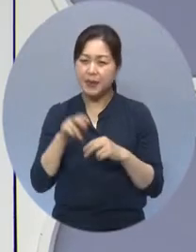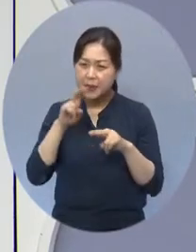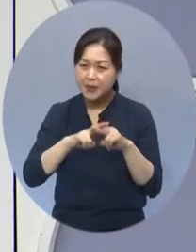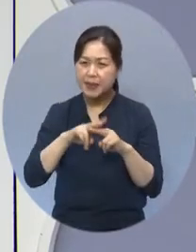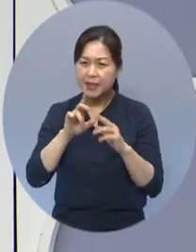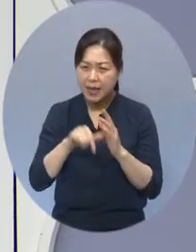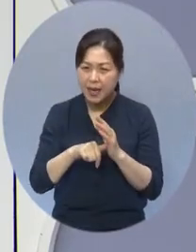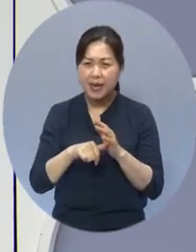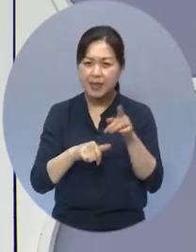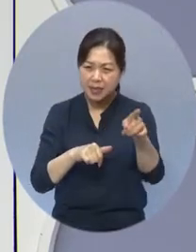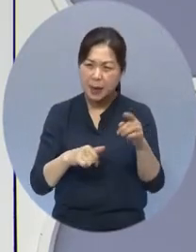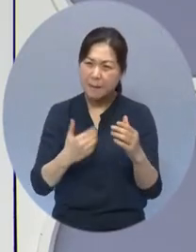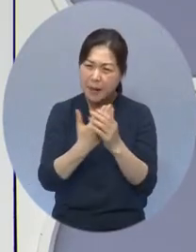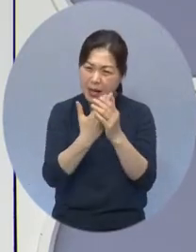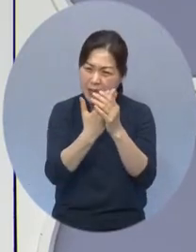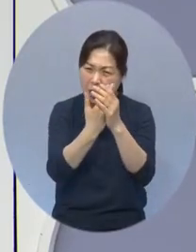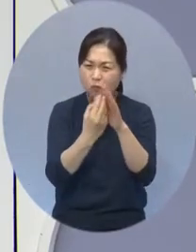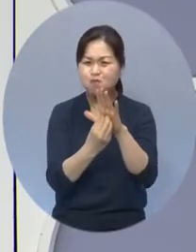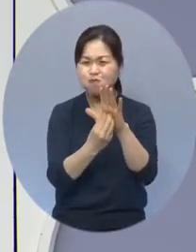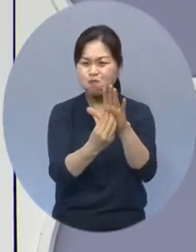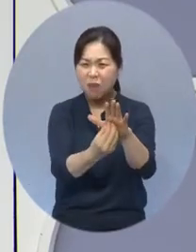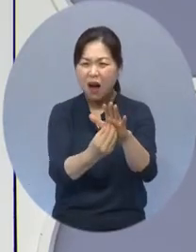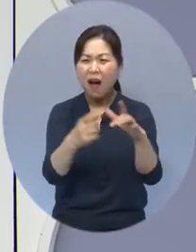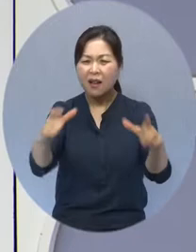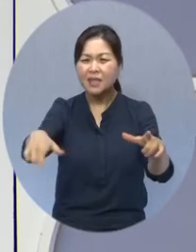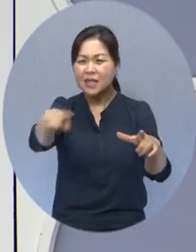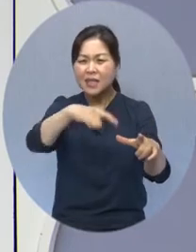전쟁이다 하는 그런 어떤 슬로건을 내걸고